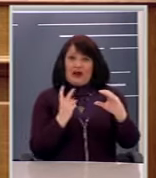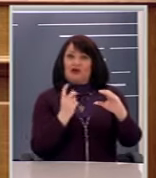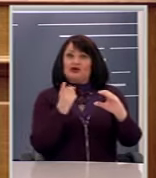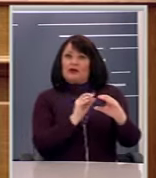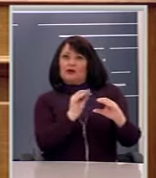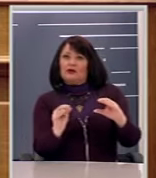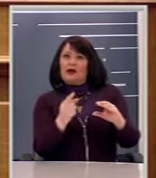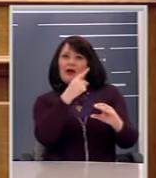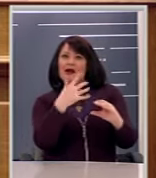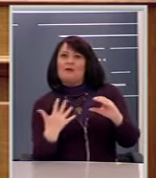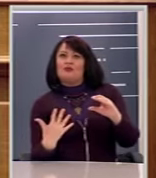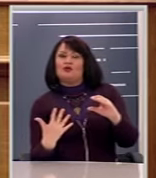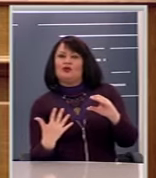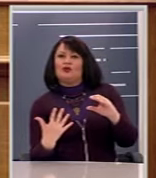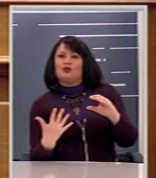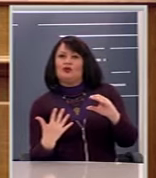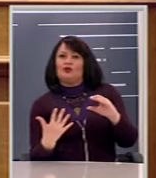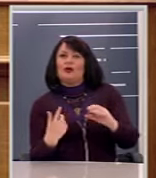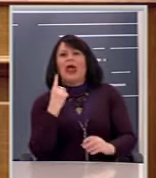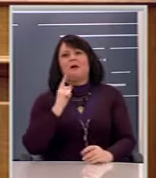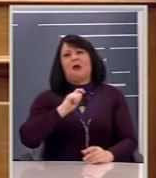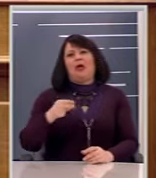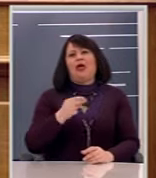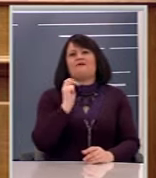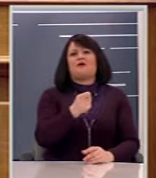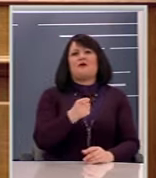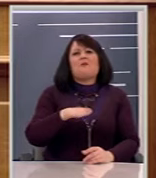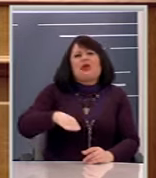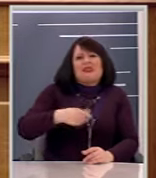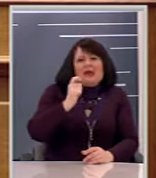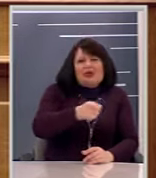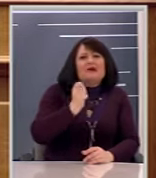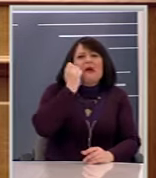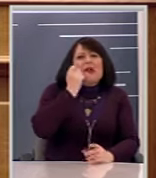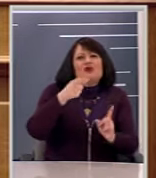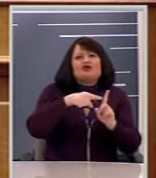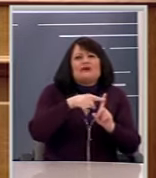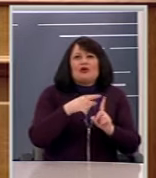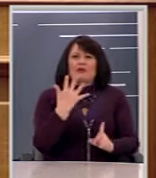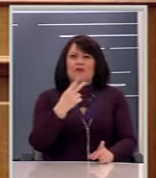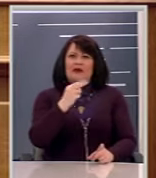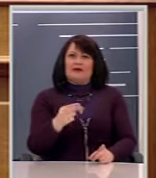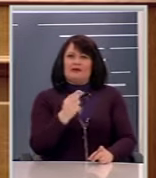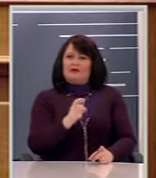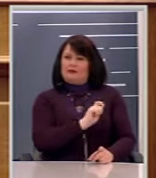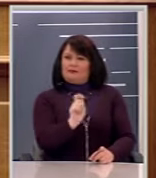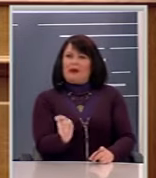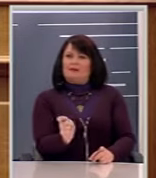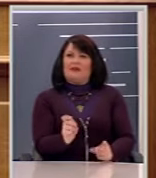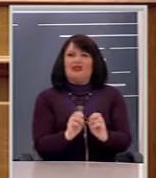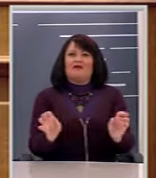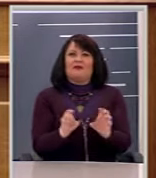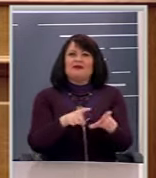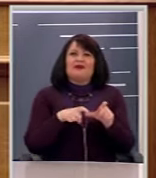1 στα 5. 1 ευρώ έδινε το παιδάκι στο σχολείο για τον Ερυθρό Σταυρό, 5 ευρώ το ένα το έπαιρνε η διαφημιστική